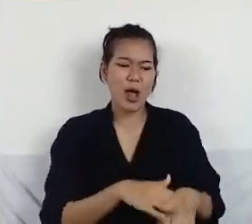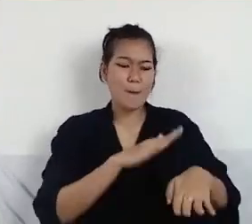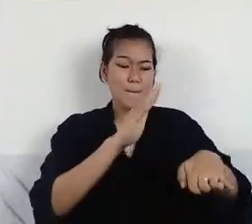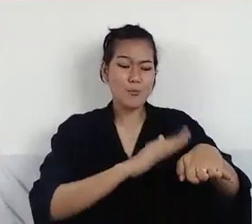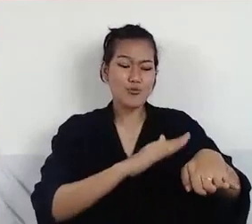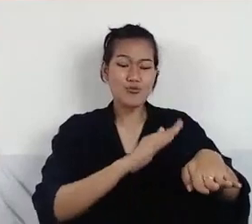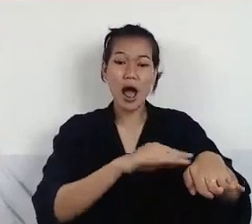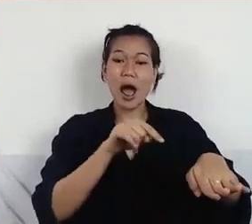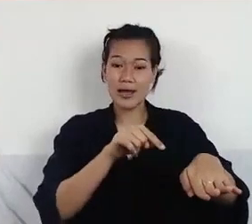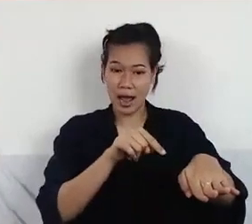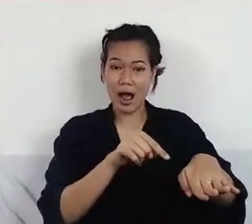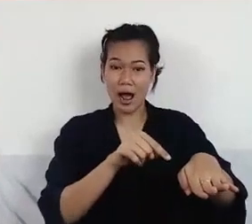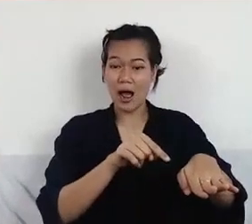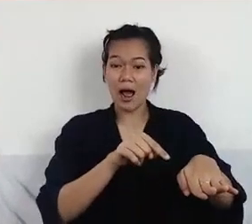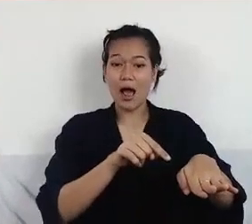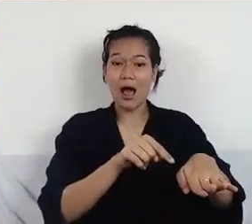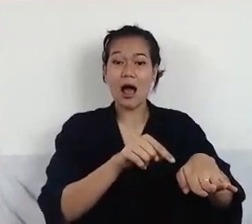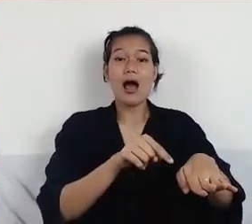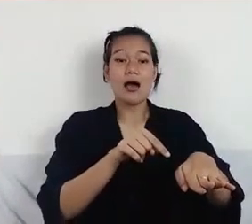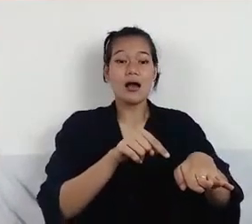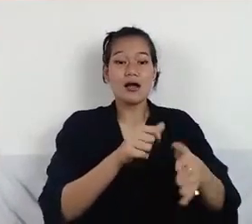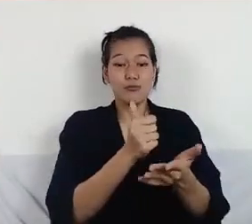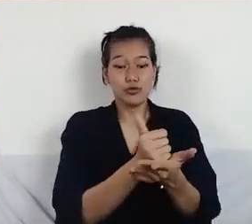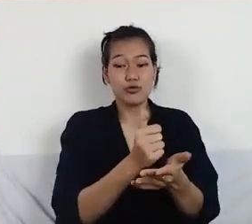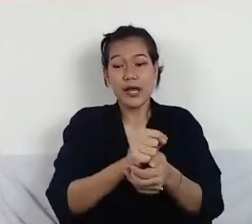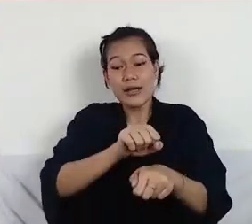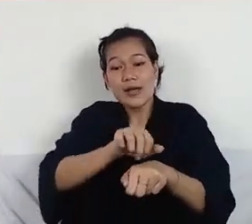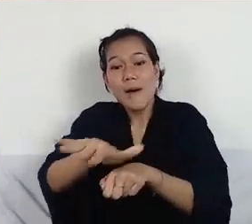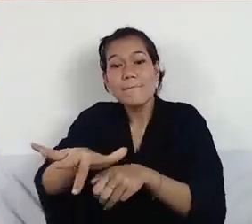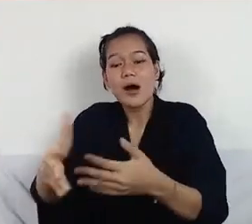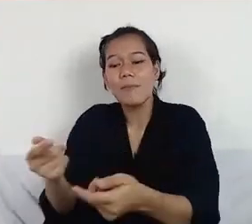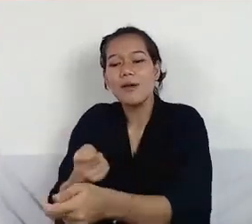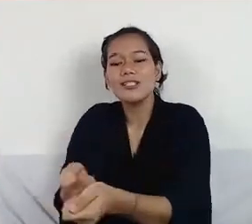kalau tidak transforming life?